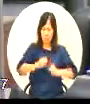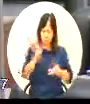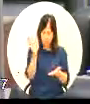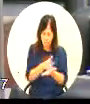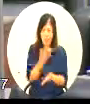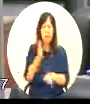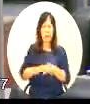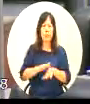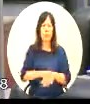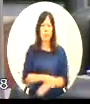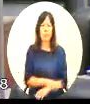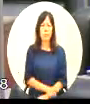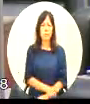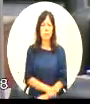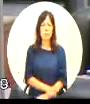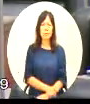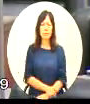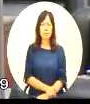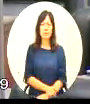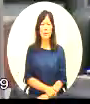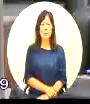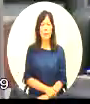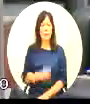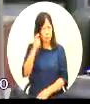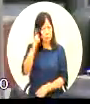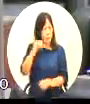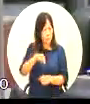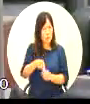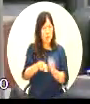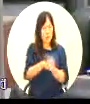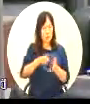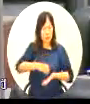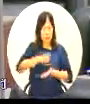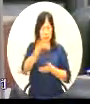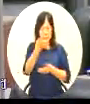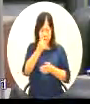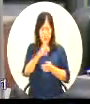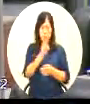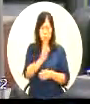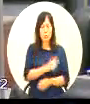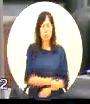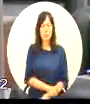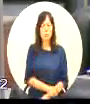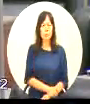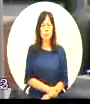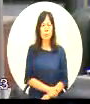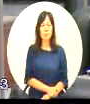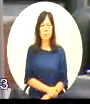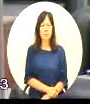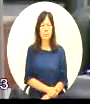了。那所以我想在这边我想提出几点的要求。